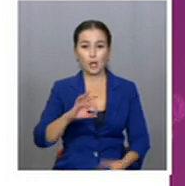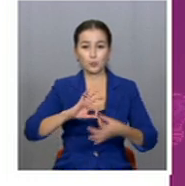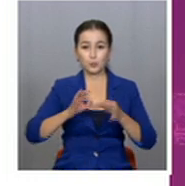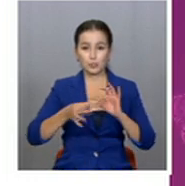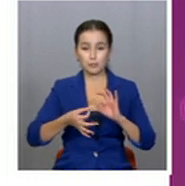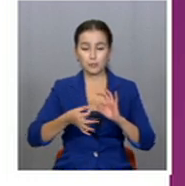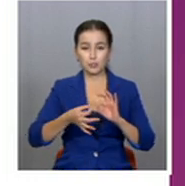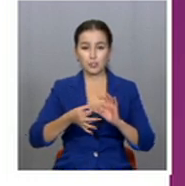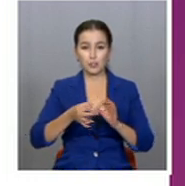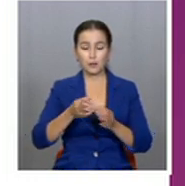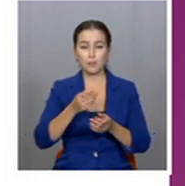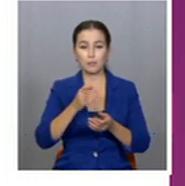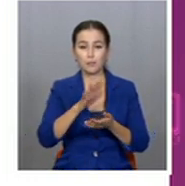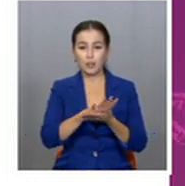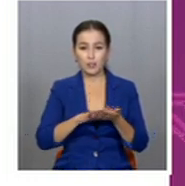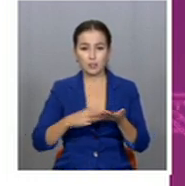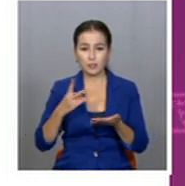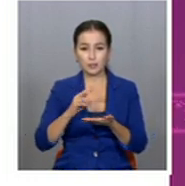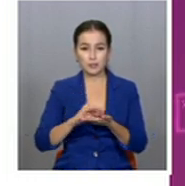жалғастырыңыз.